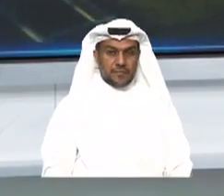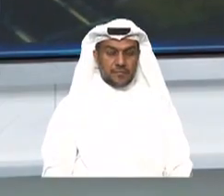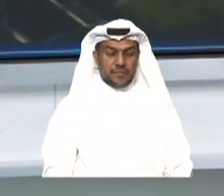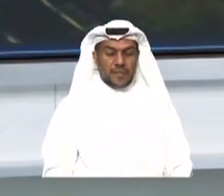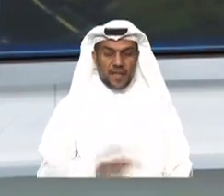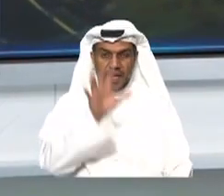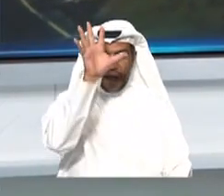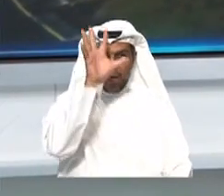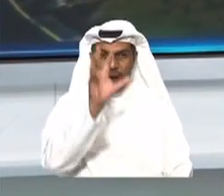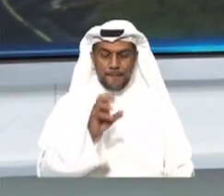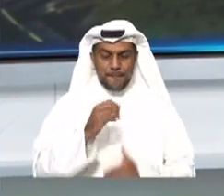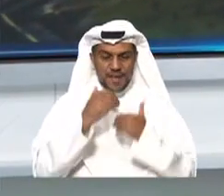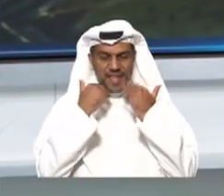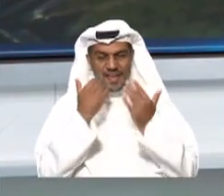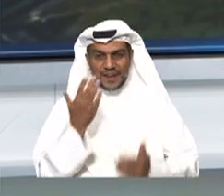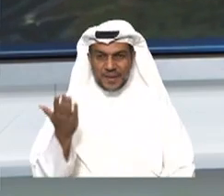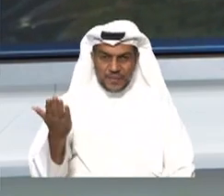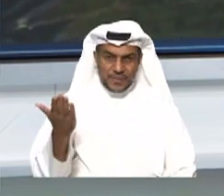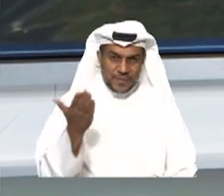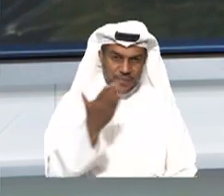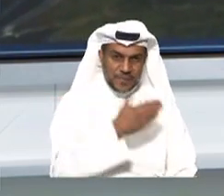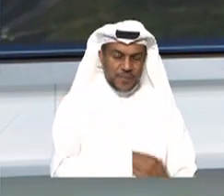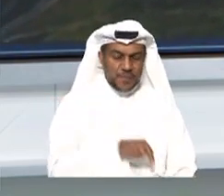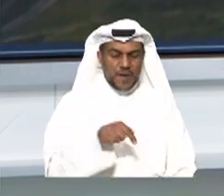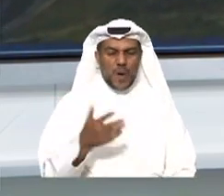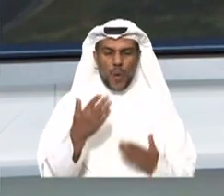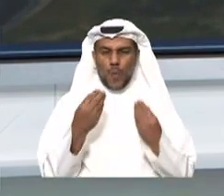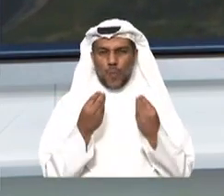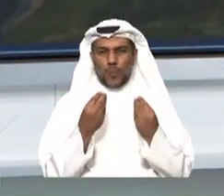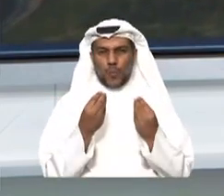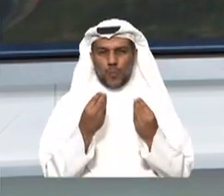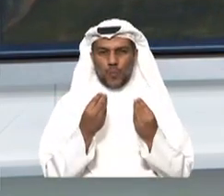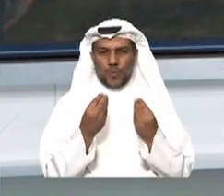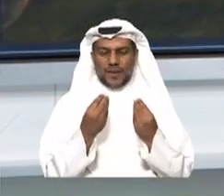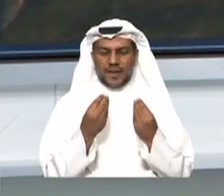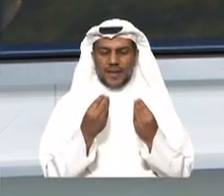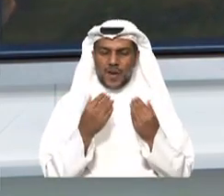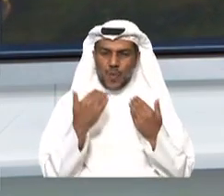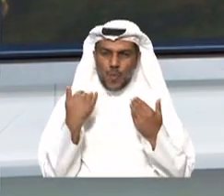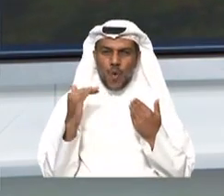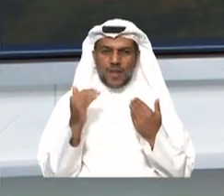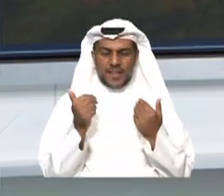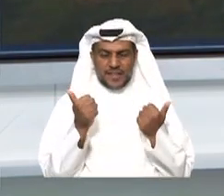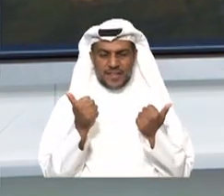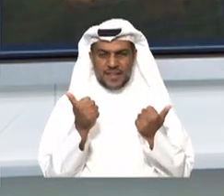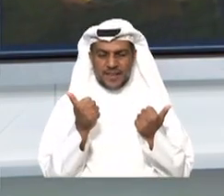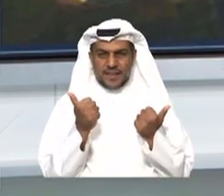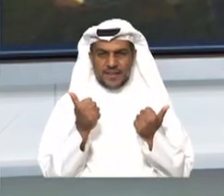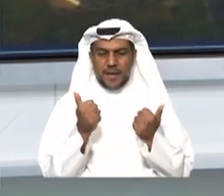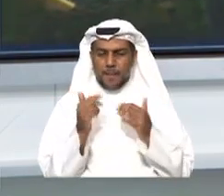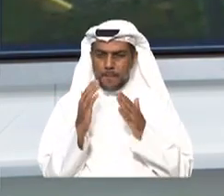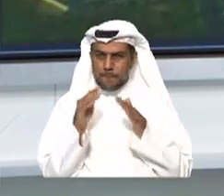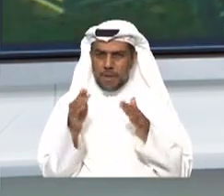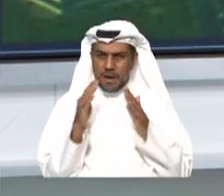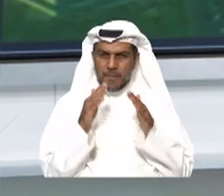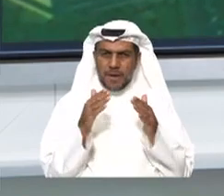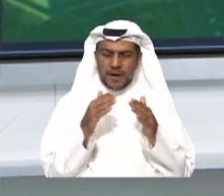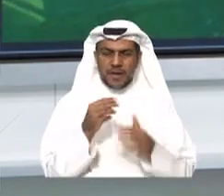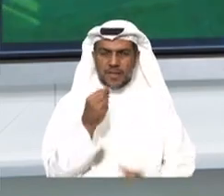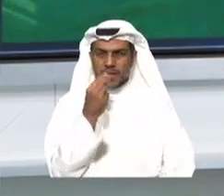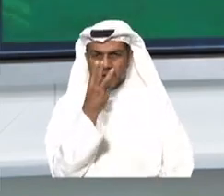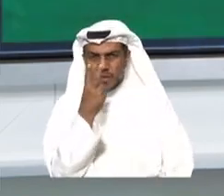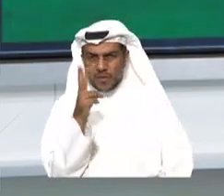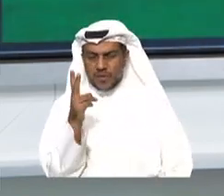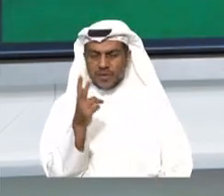مسي عليكم بالخير أعزائي المشاهدين. الأجواء الحالية أجواء دافية وتصل درجات الحرارة حاليا في معظم المناطق البرية ما بين 23